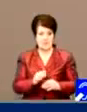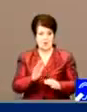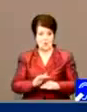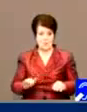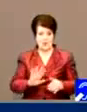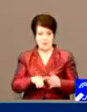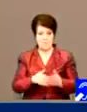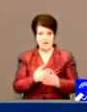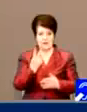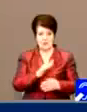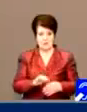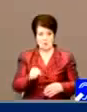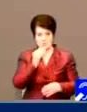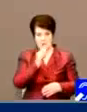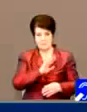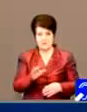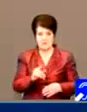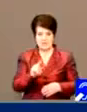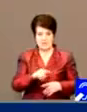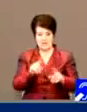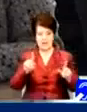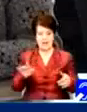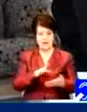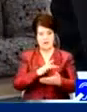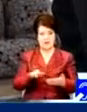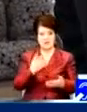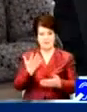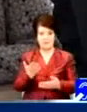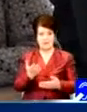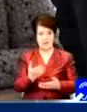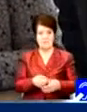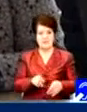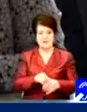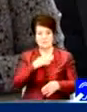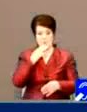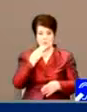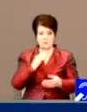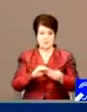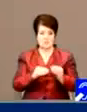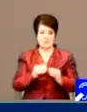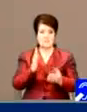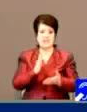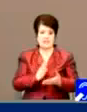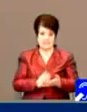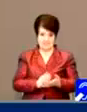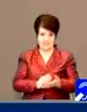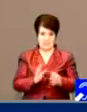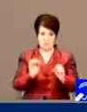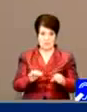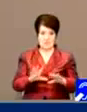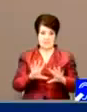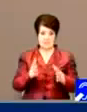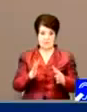până la 2 ani nu mai mănâncă dacă nu au o tabletă sau un telefon în mână. Mulți conștientizează că această problemă există, dar ei cred că se poate întâmpla